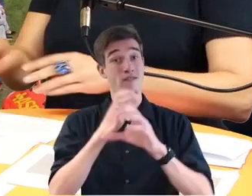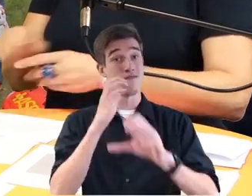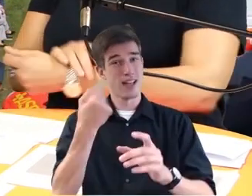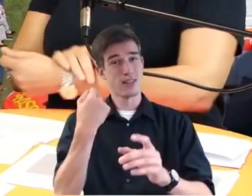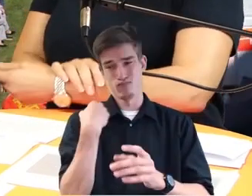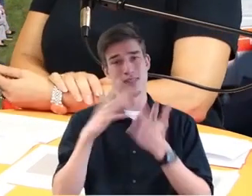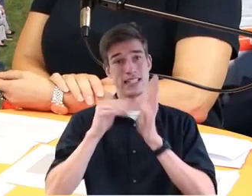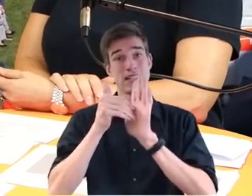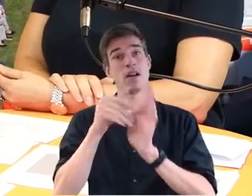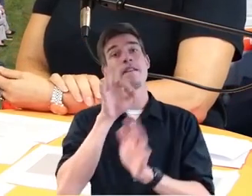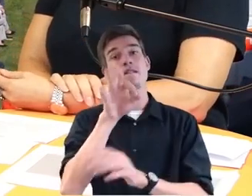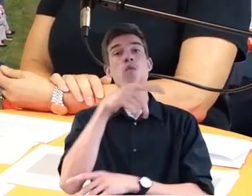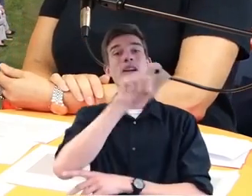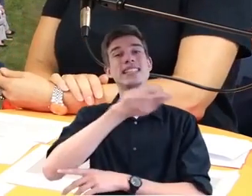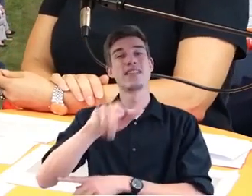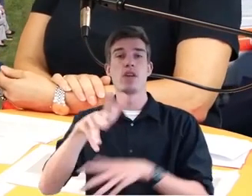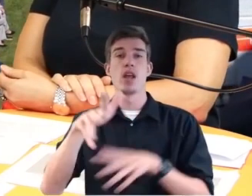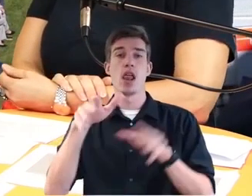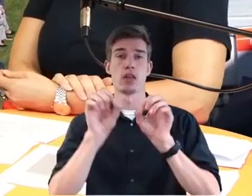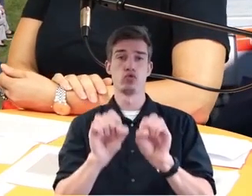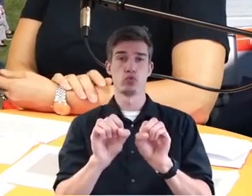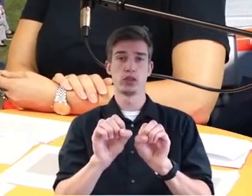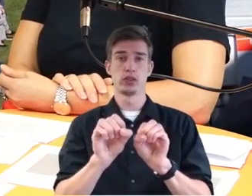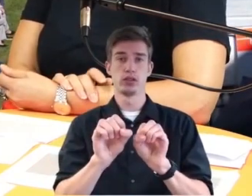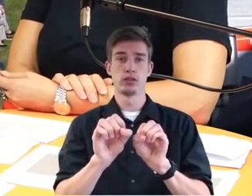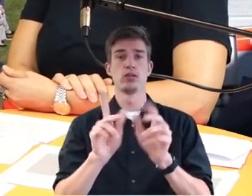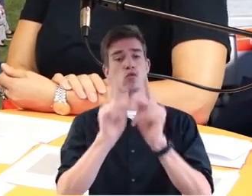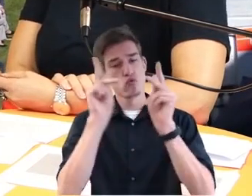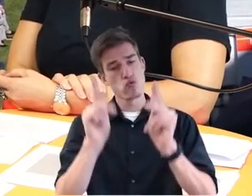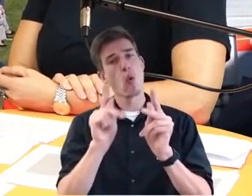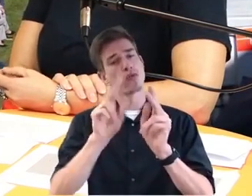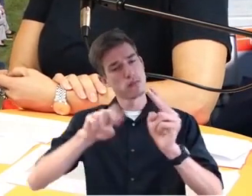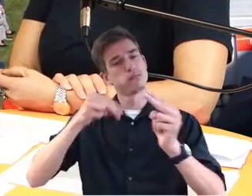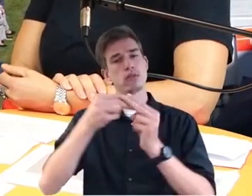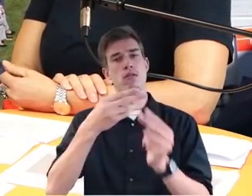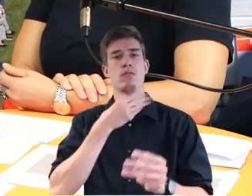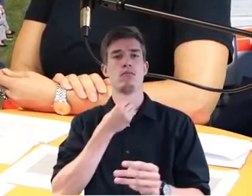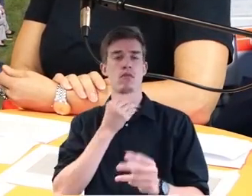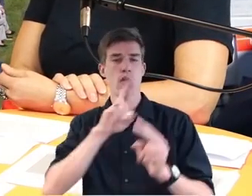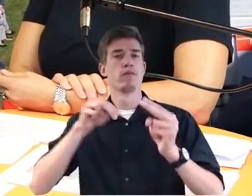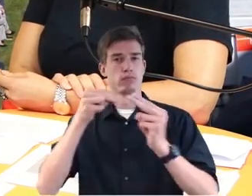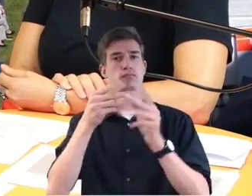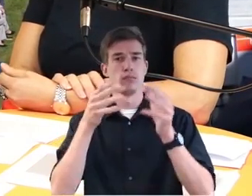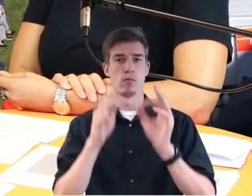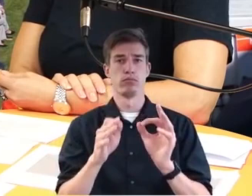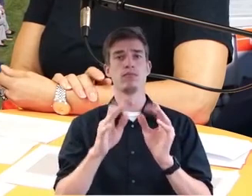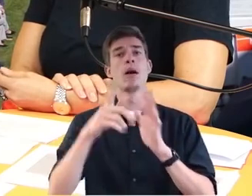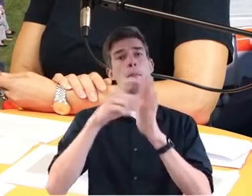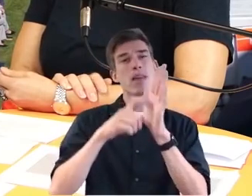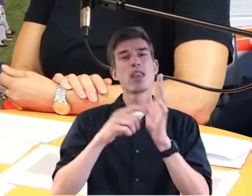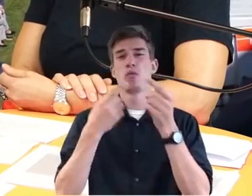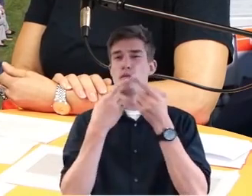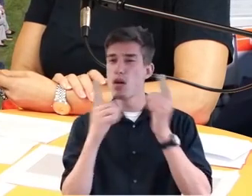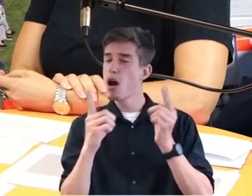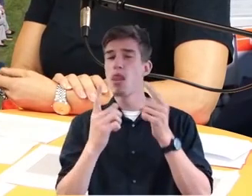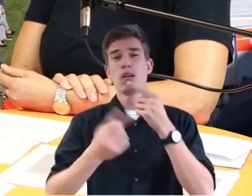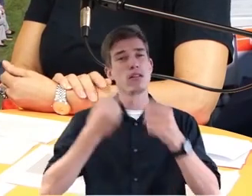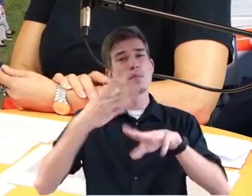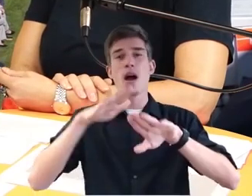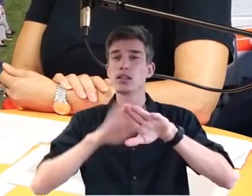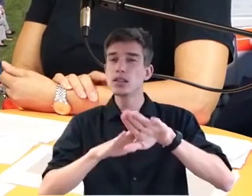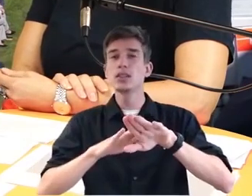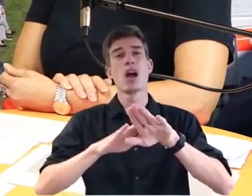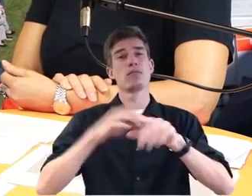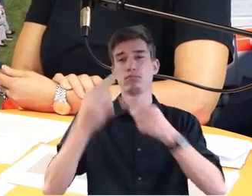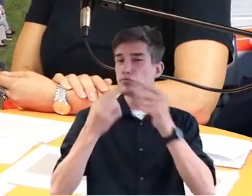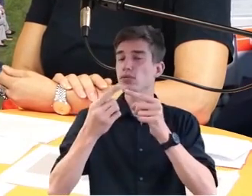was für den Zivilschutz konzipiert worden ist. Das heißt, wir haben Fahrzeuge, die unter allen Bedingungen immer zu jeder Einsatzstelle